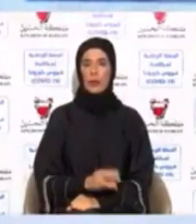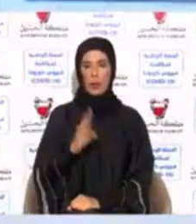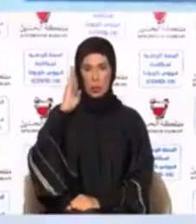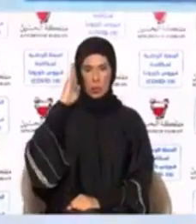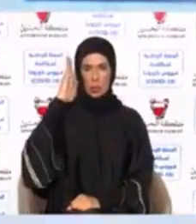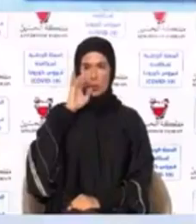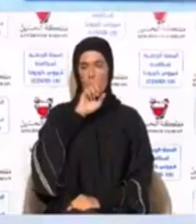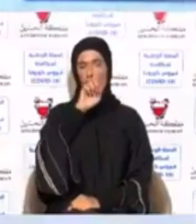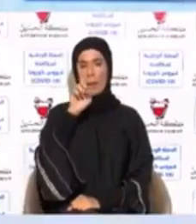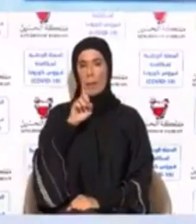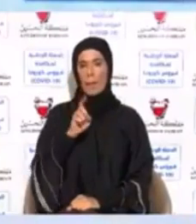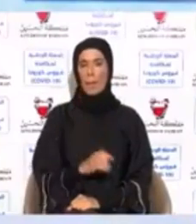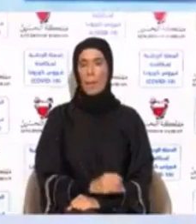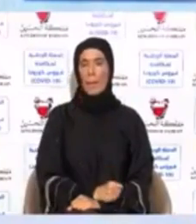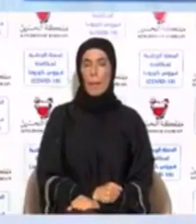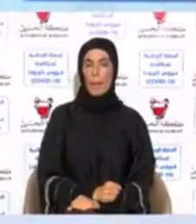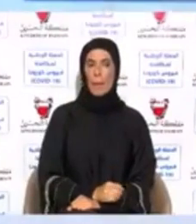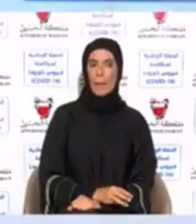شكراً على السؤال.